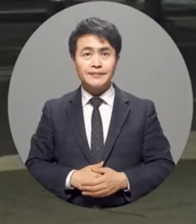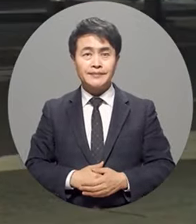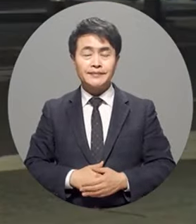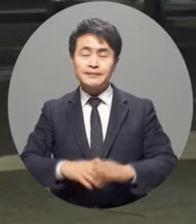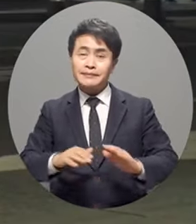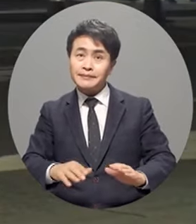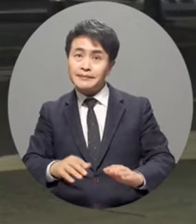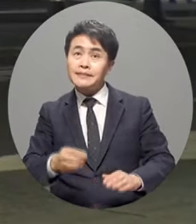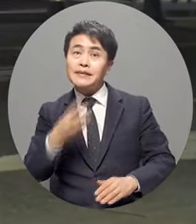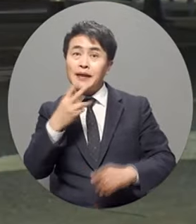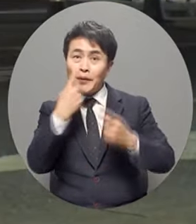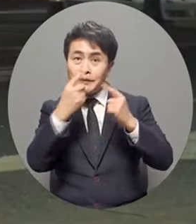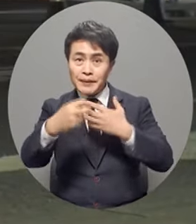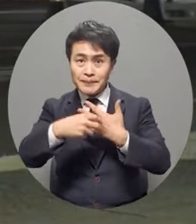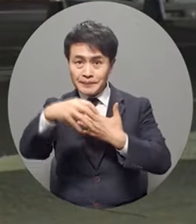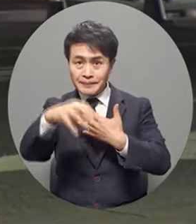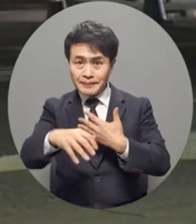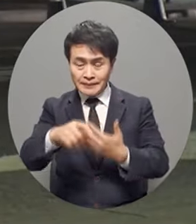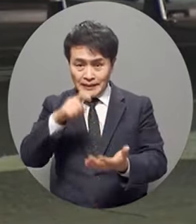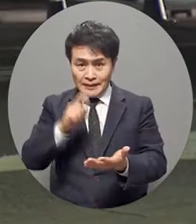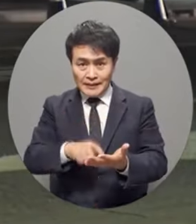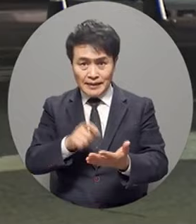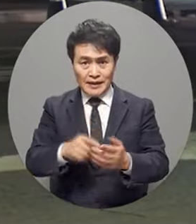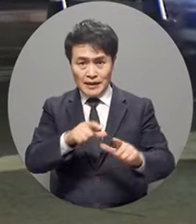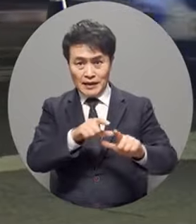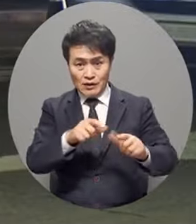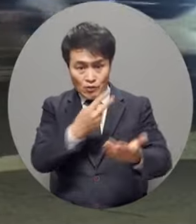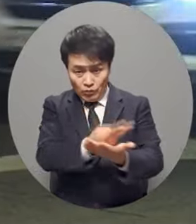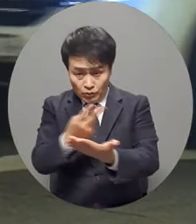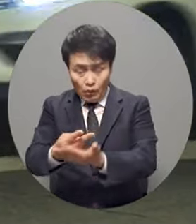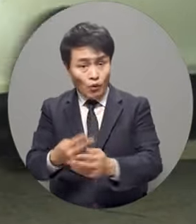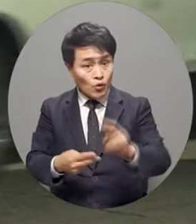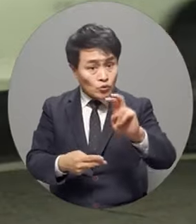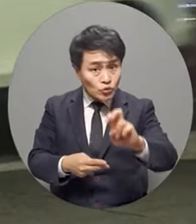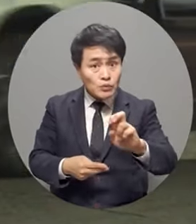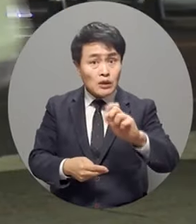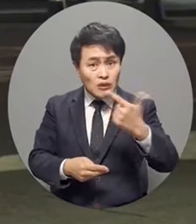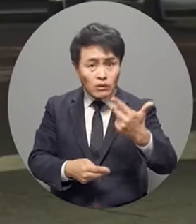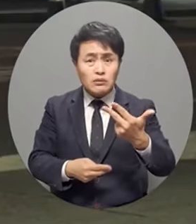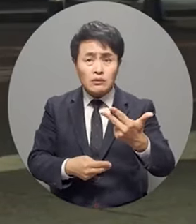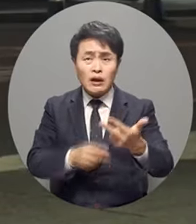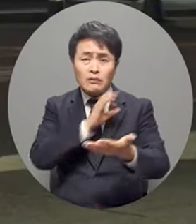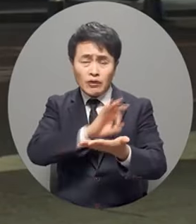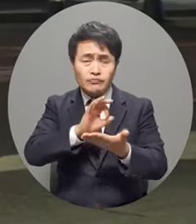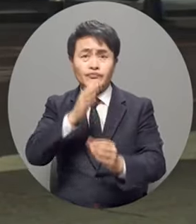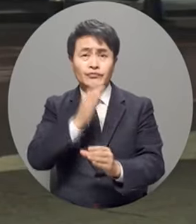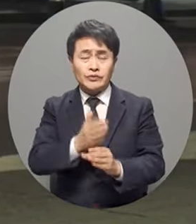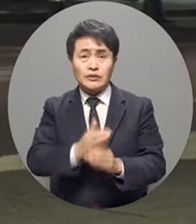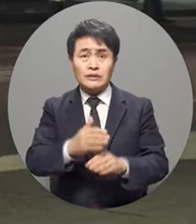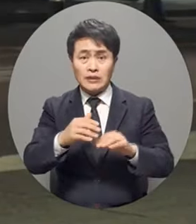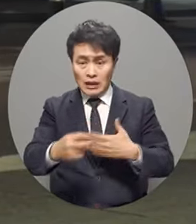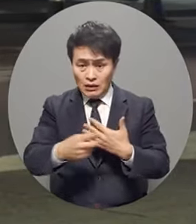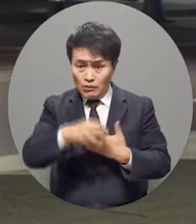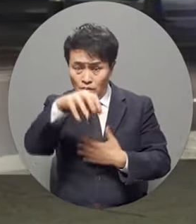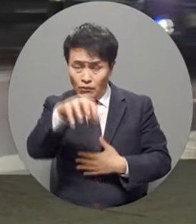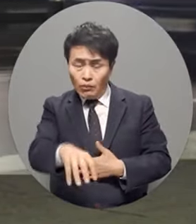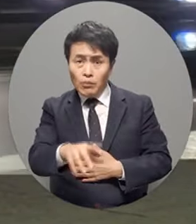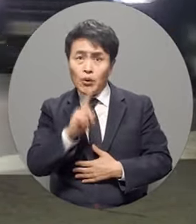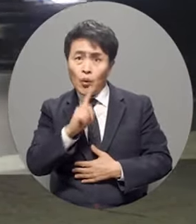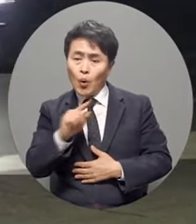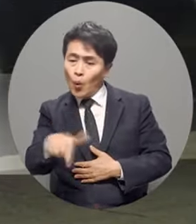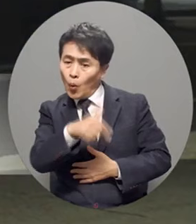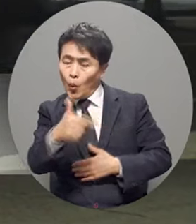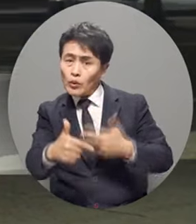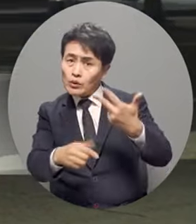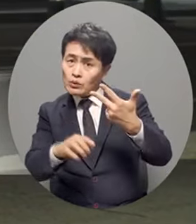네, 이곳 서울대병원은 응급실의 일반 병상 26개가 모두 가동되고 있습니다. 응급의료포털에 따르면 오후